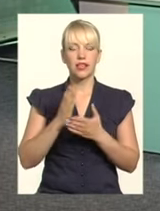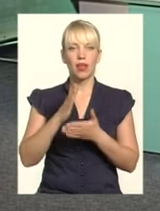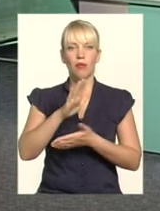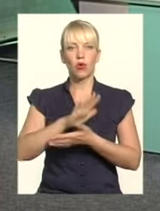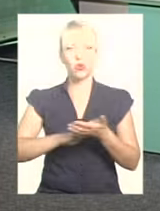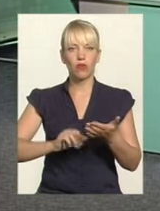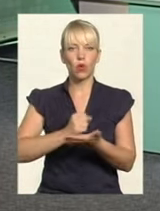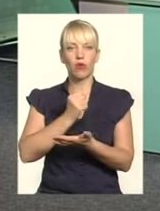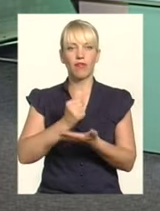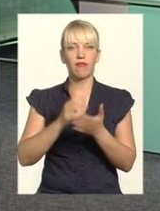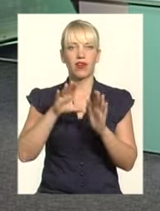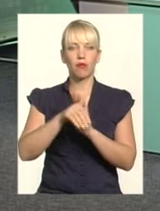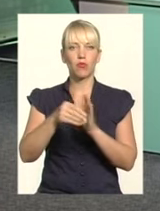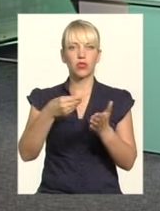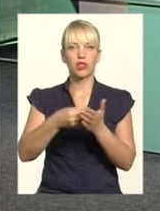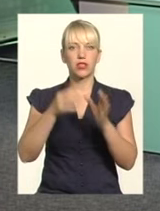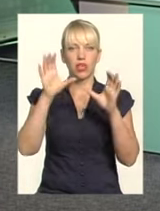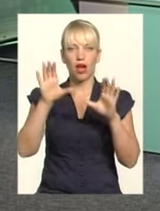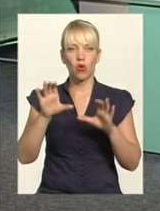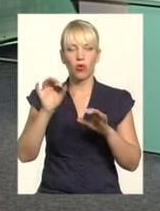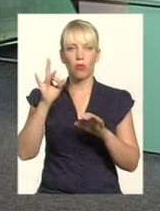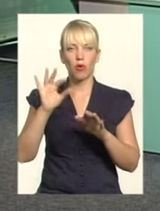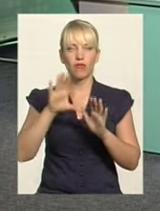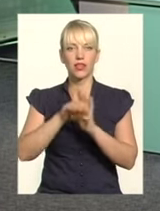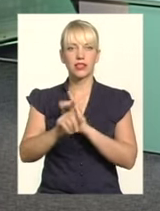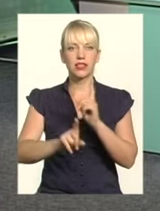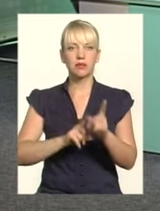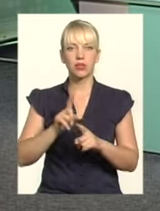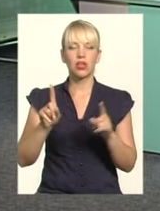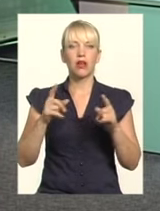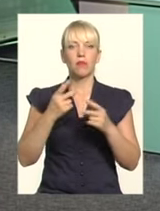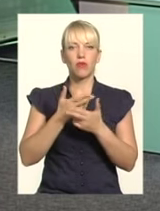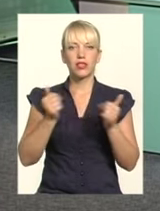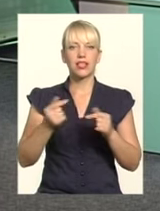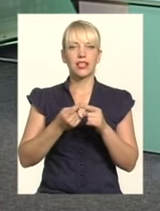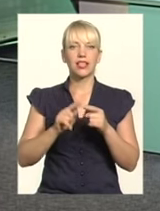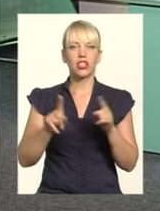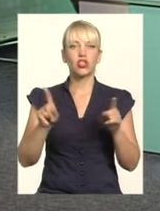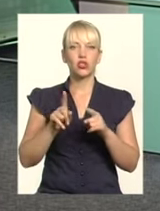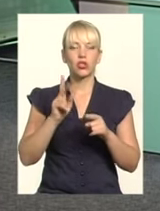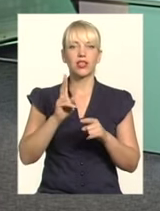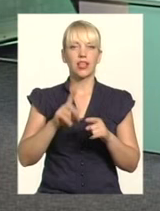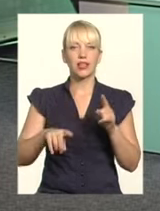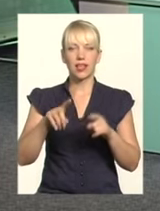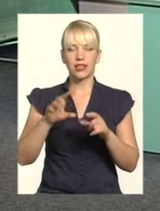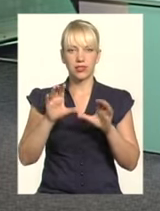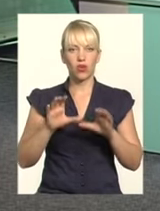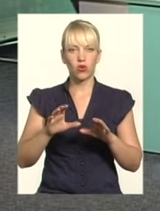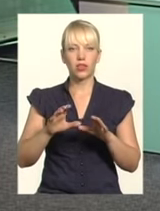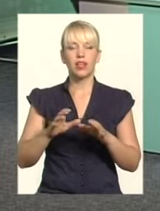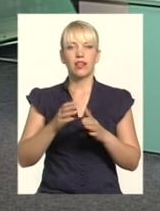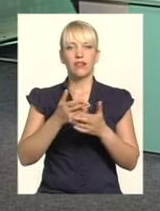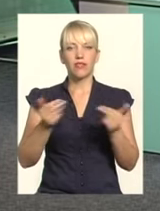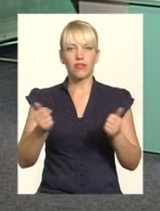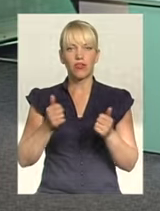рамках бюджетного процесу закону про внесення змін та визнання такими, що втратили чинність деяких законодавчих актів України, так, які